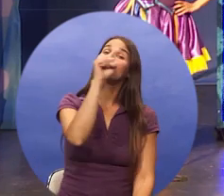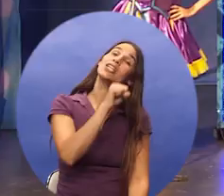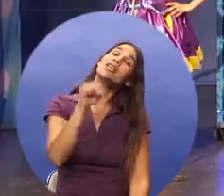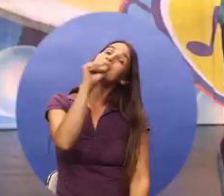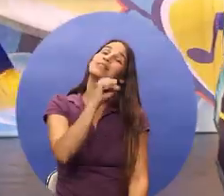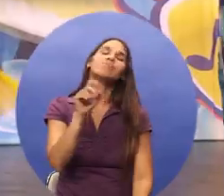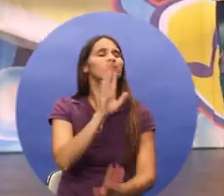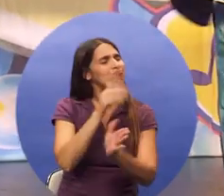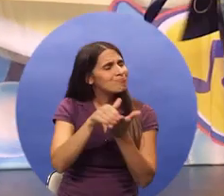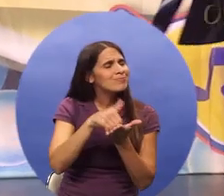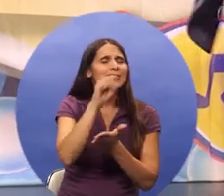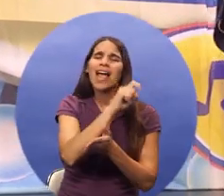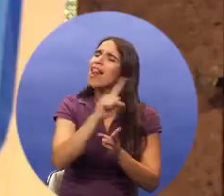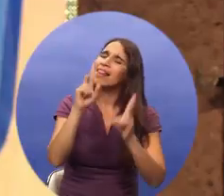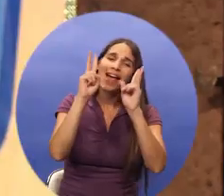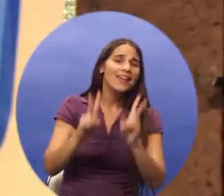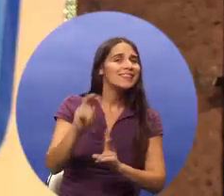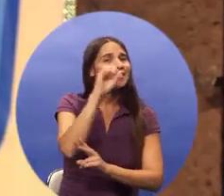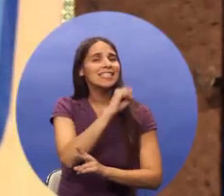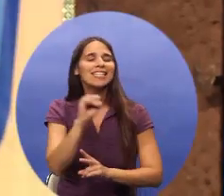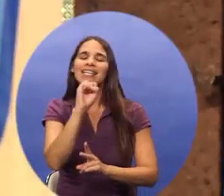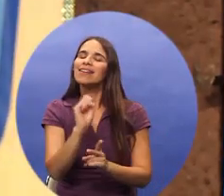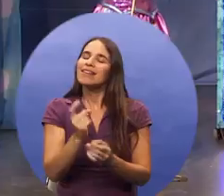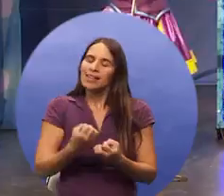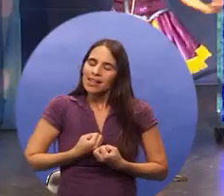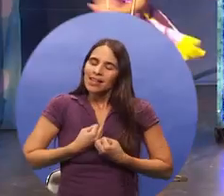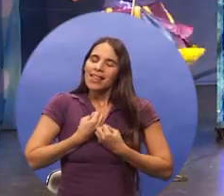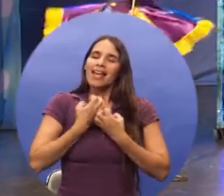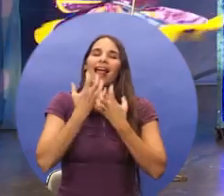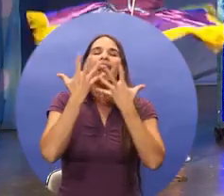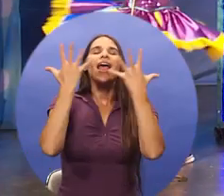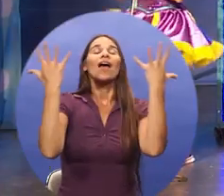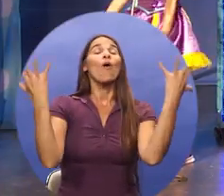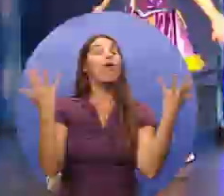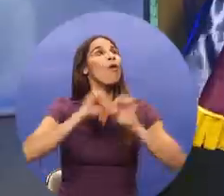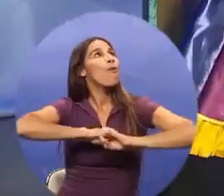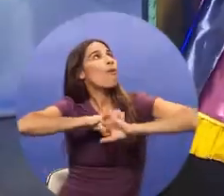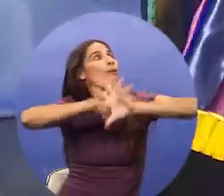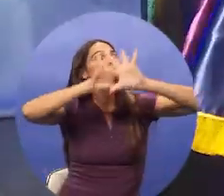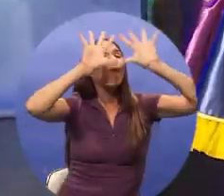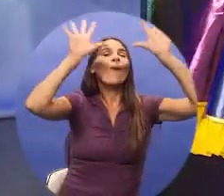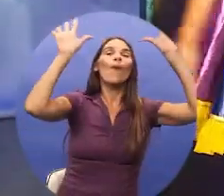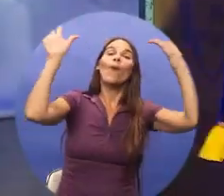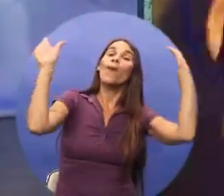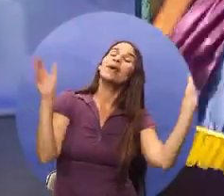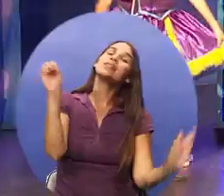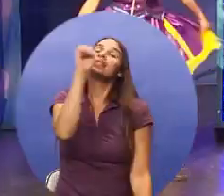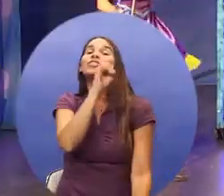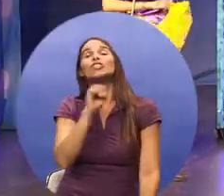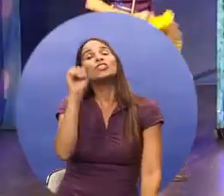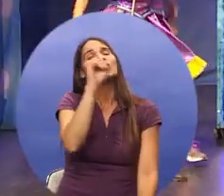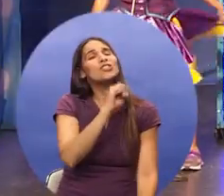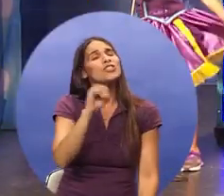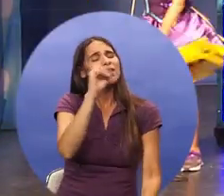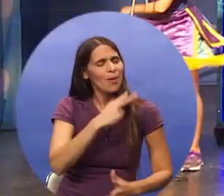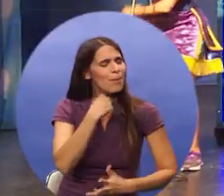שיר שיר שיר, אל תפסיק לשיר, תגלה את הכל ותפיצו בהיר.